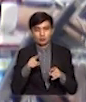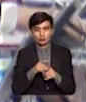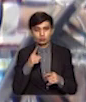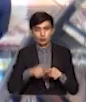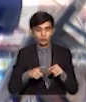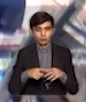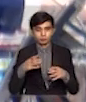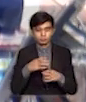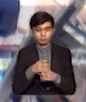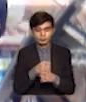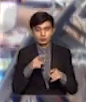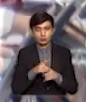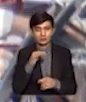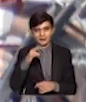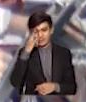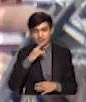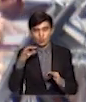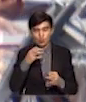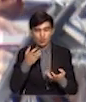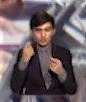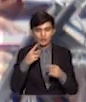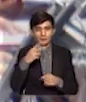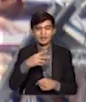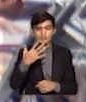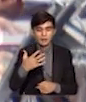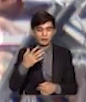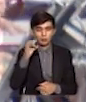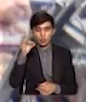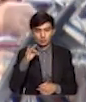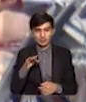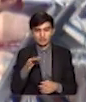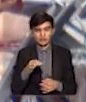Қазақстан аумағын зерттелеу деңгейі 25%-дан сәл ғана асып отыр.